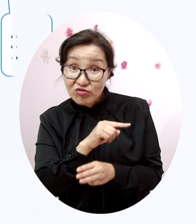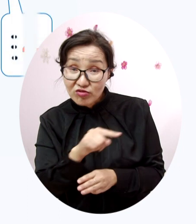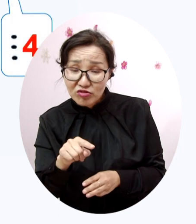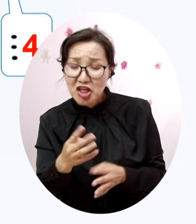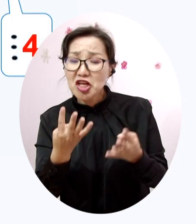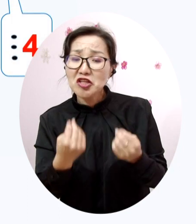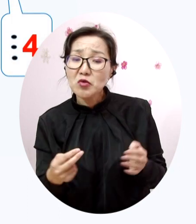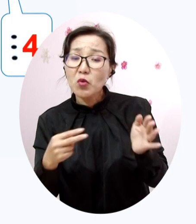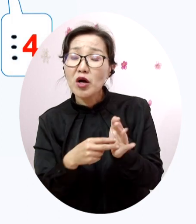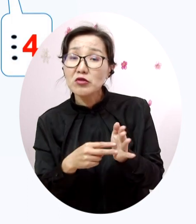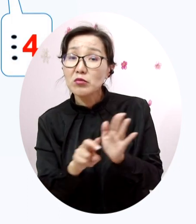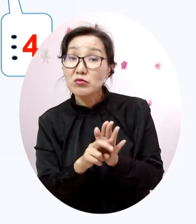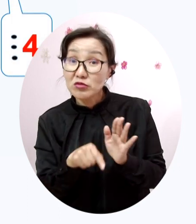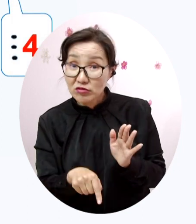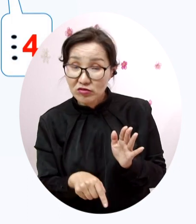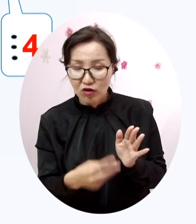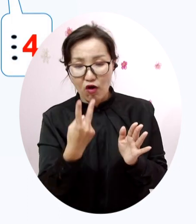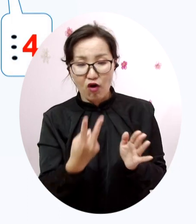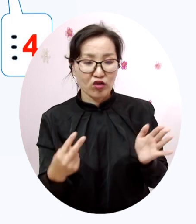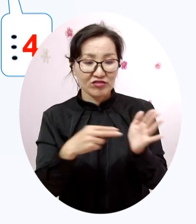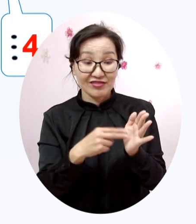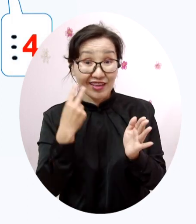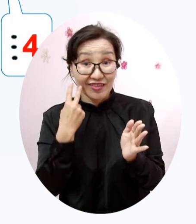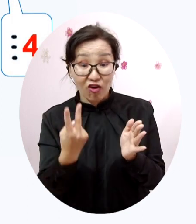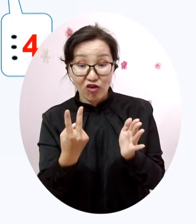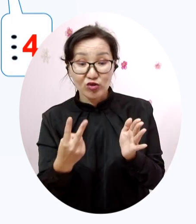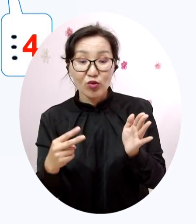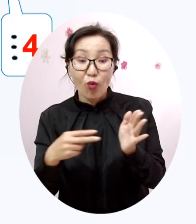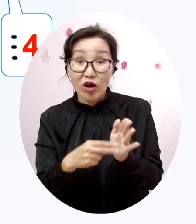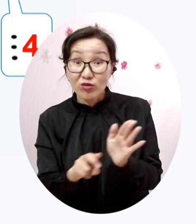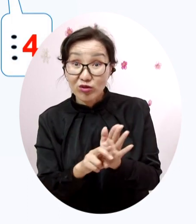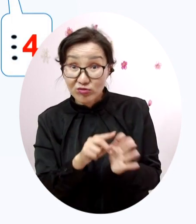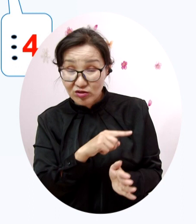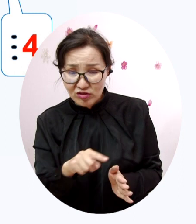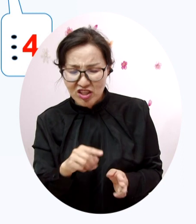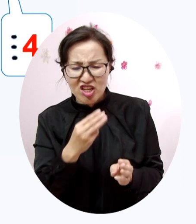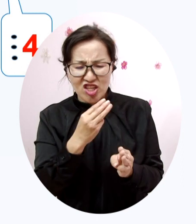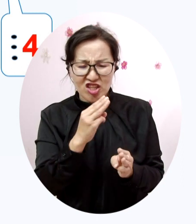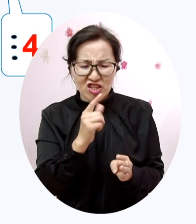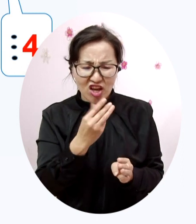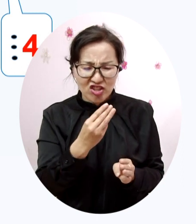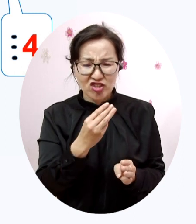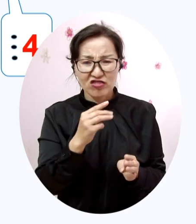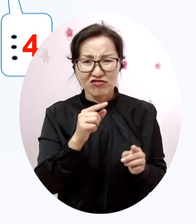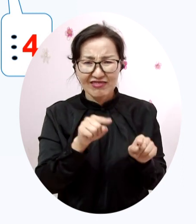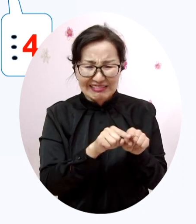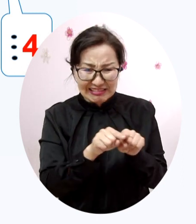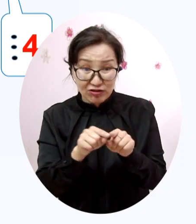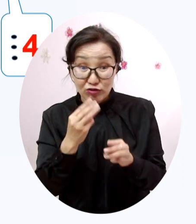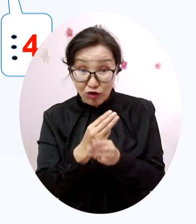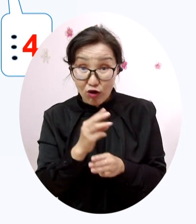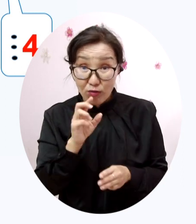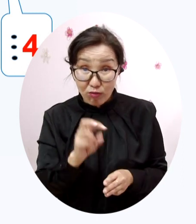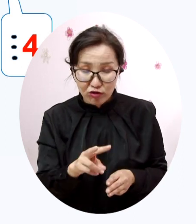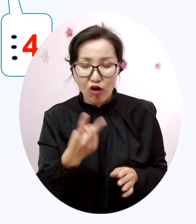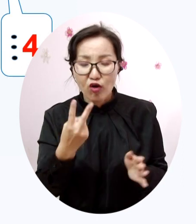эдгээр тоонууд маань хэдэд хуваагддаг вүлээ? 2-т хуваагддаг. Тэгвэл тэгш тоо бүхэн 2-т хуваагдана. 2-т хуваагдж